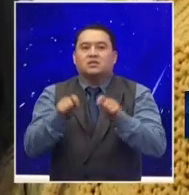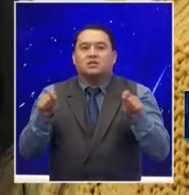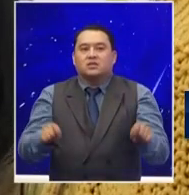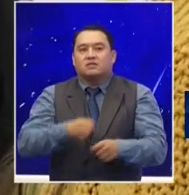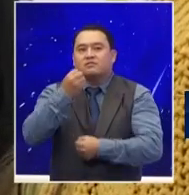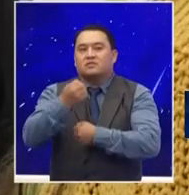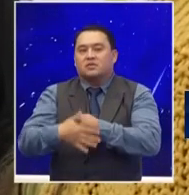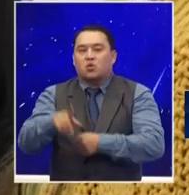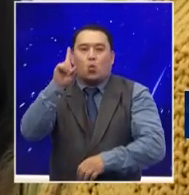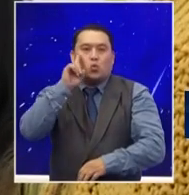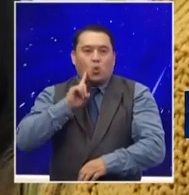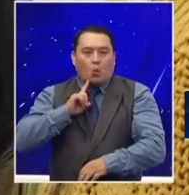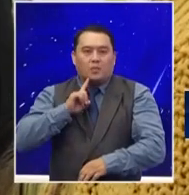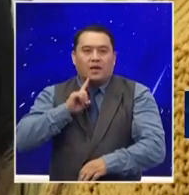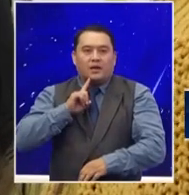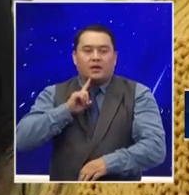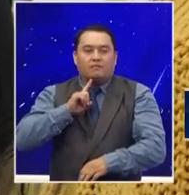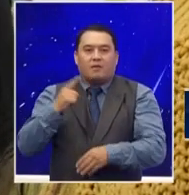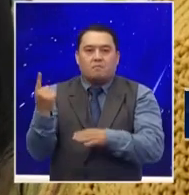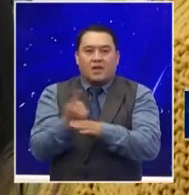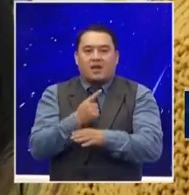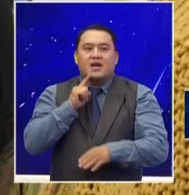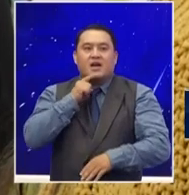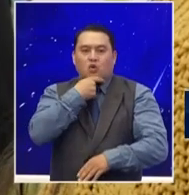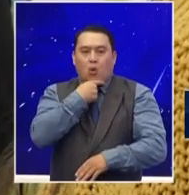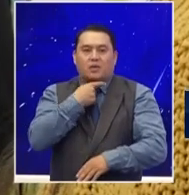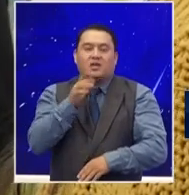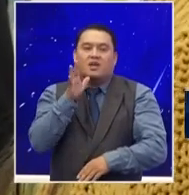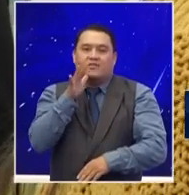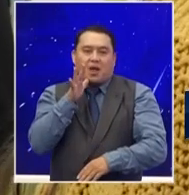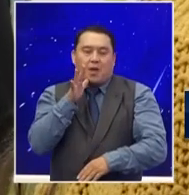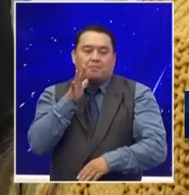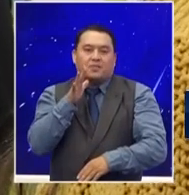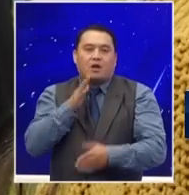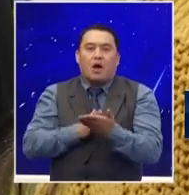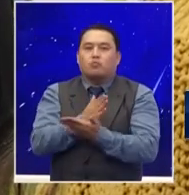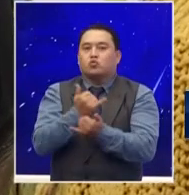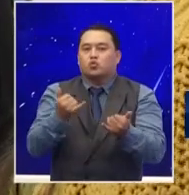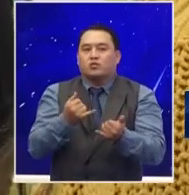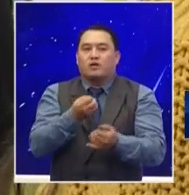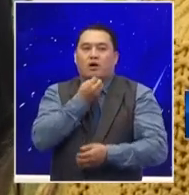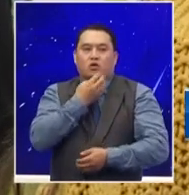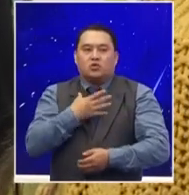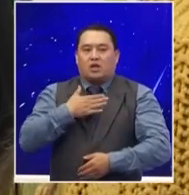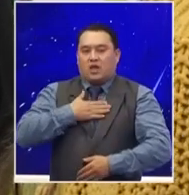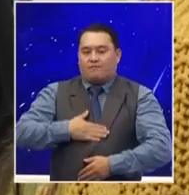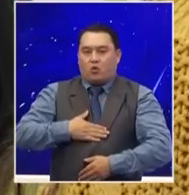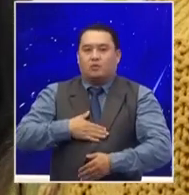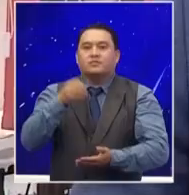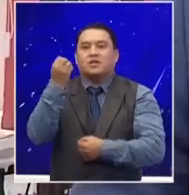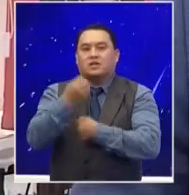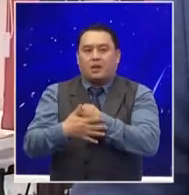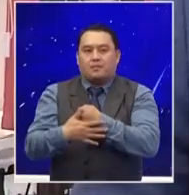такого сервисного центра очень удобно. Оно, во-первых, экономит время, хорошее обслуживание. Ну, я очень довольна таким